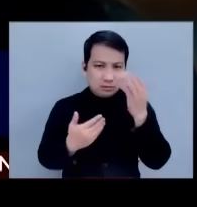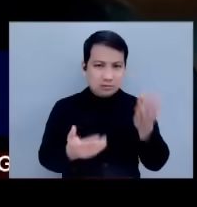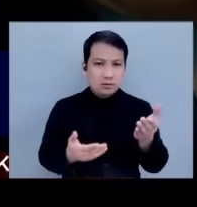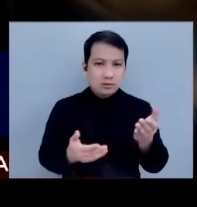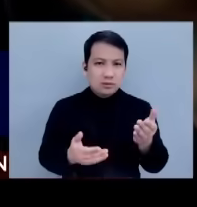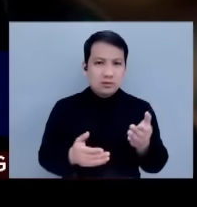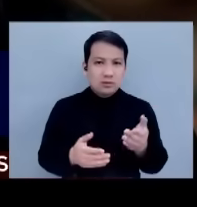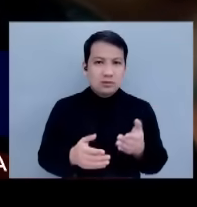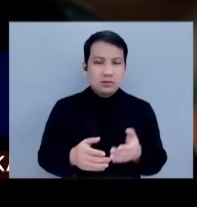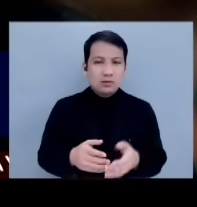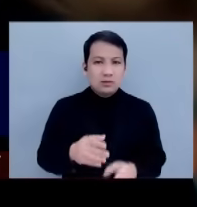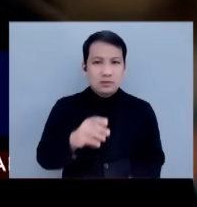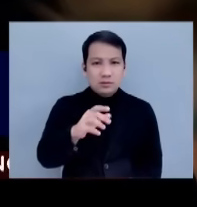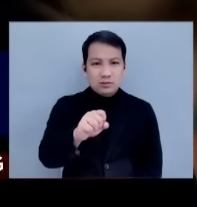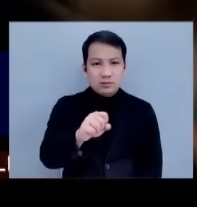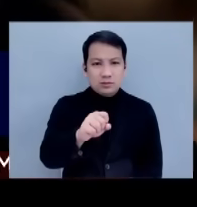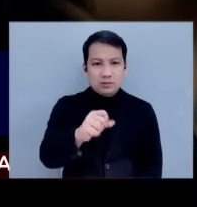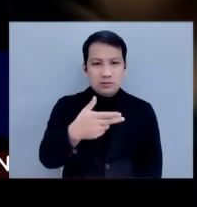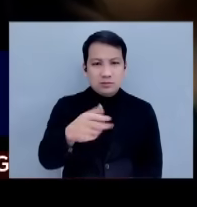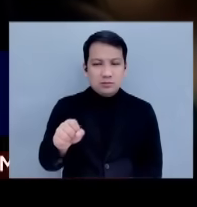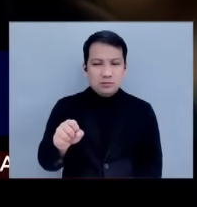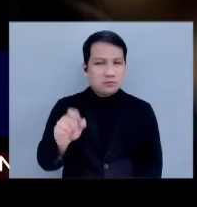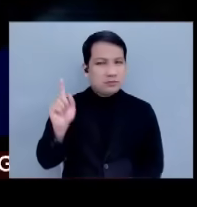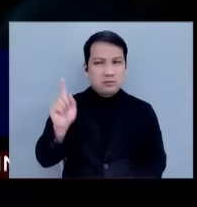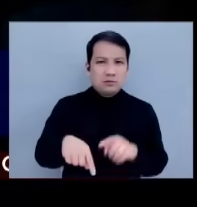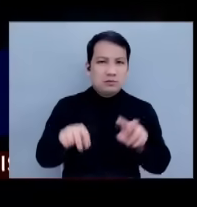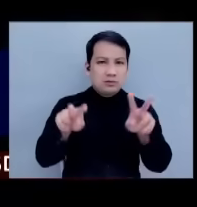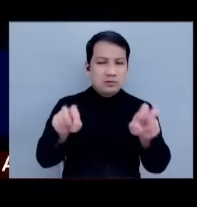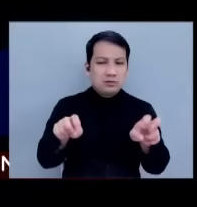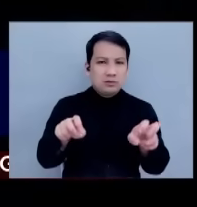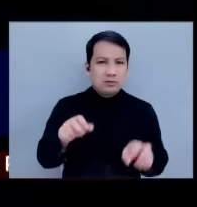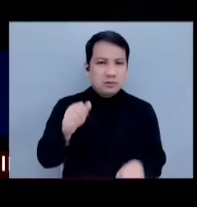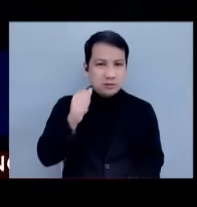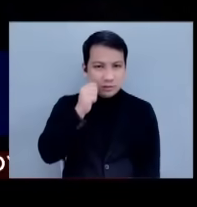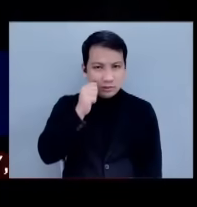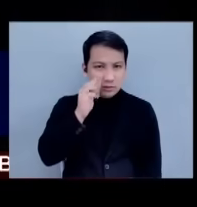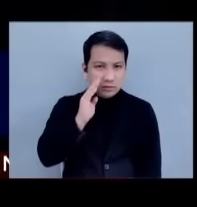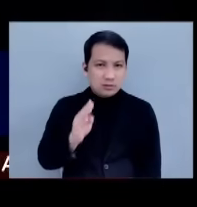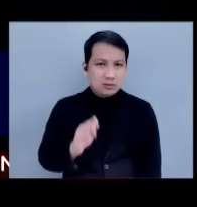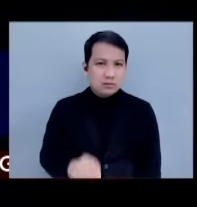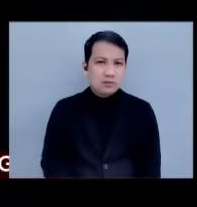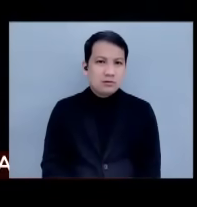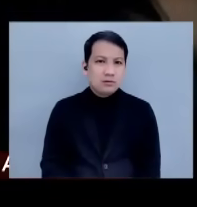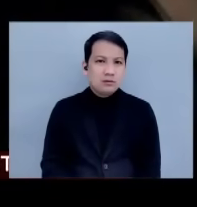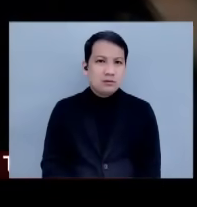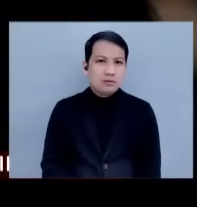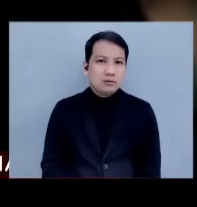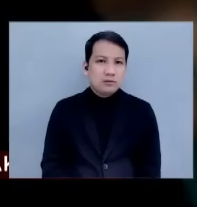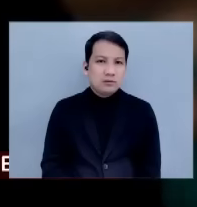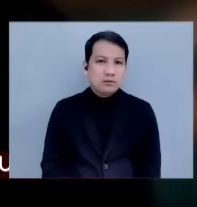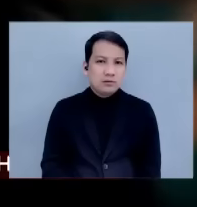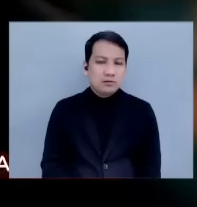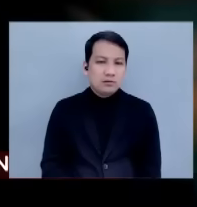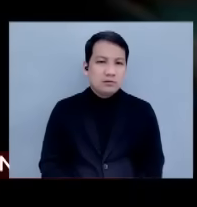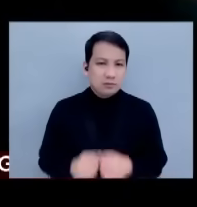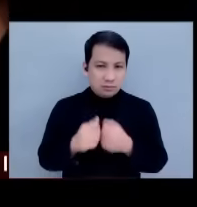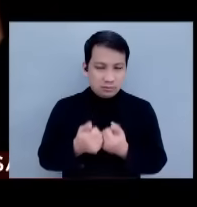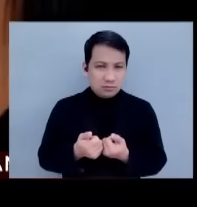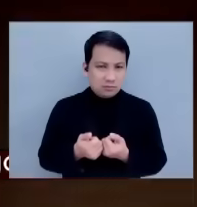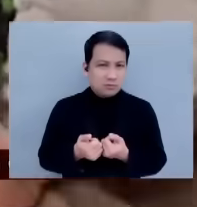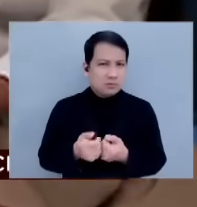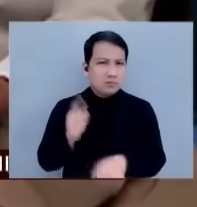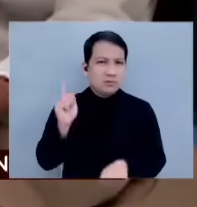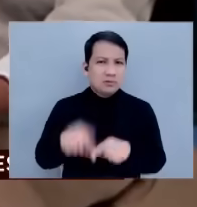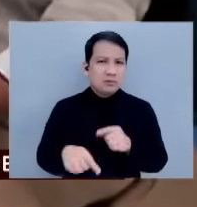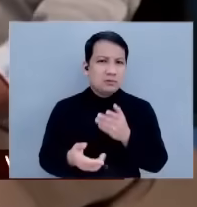High, no time for that topic, si Andrea. Ano, kamusta? Dito naman pwede mag-stop. Hindi pa pwede